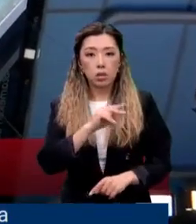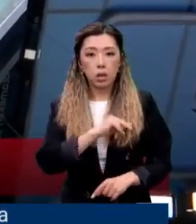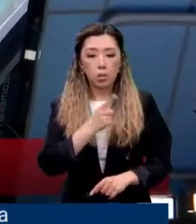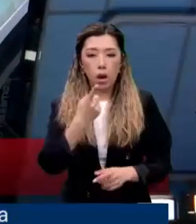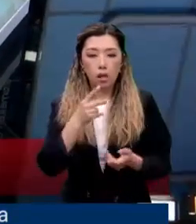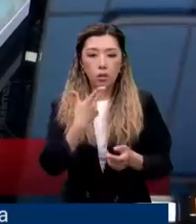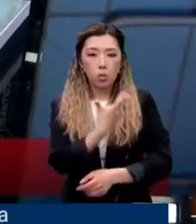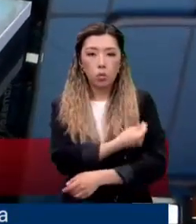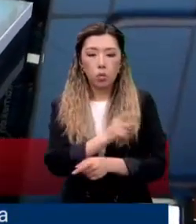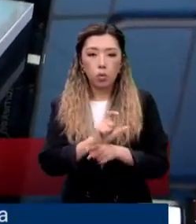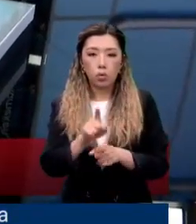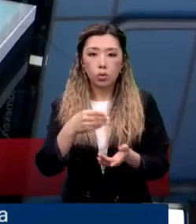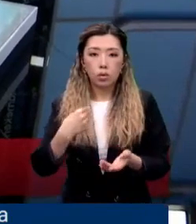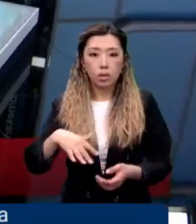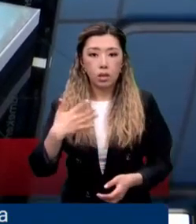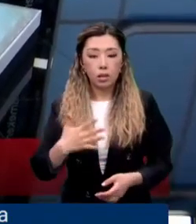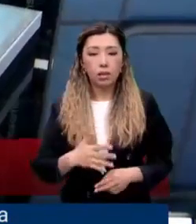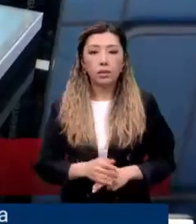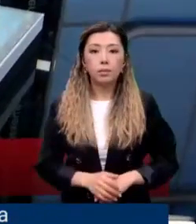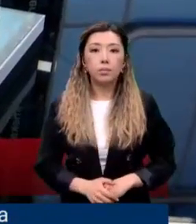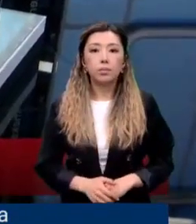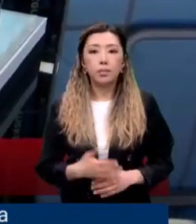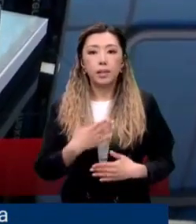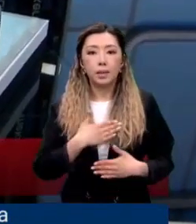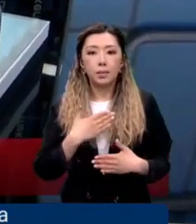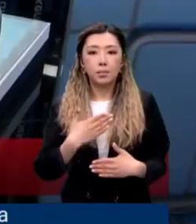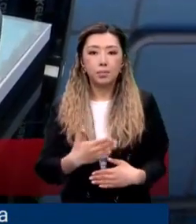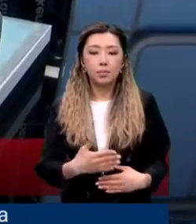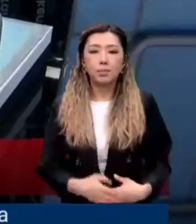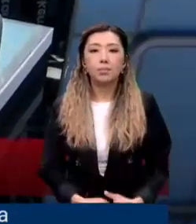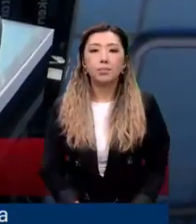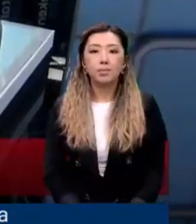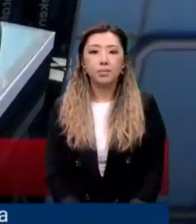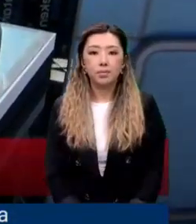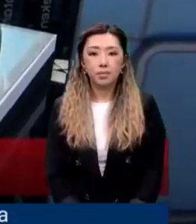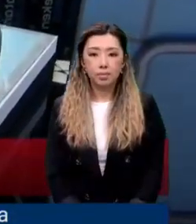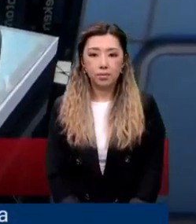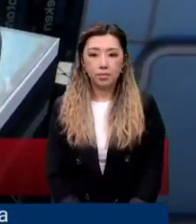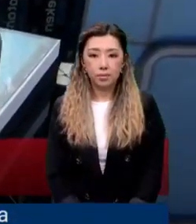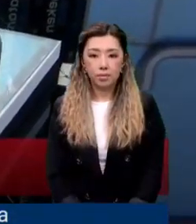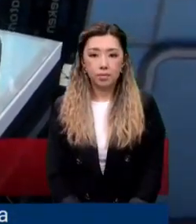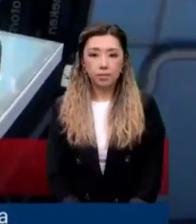цена, и наконец-то удается решить. Благая миссия у вас. Спасибо. Я желаю удачи вашему фонду. Вам лично. Ализа